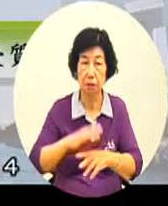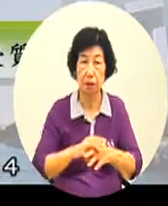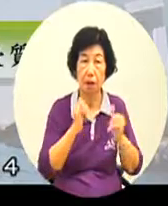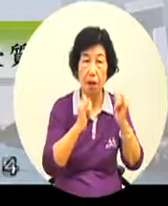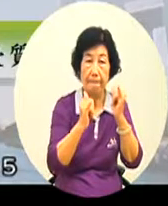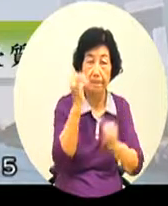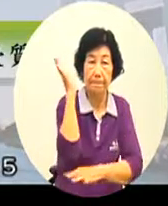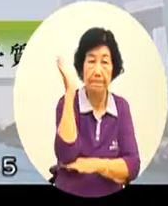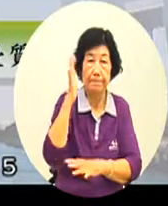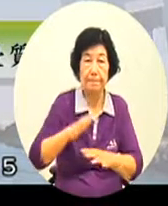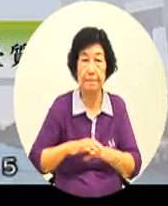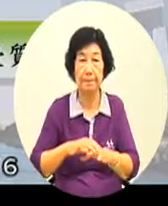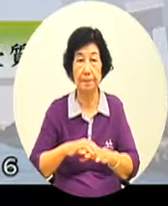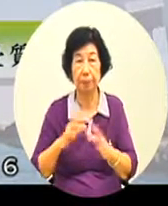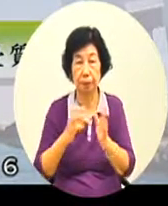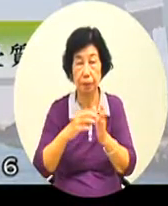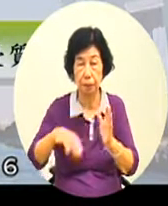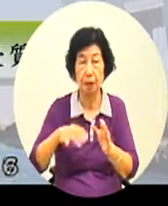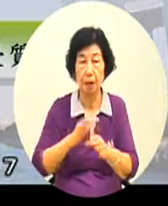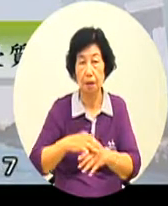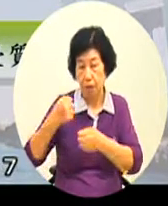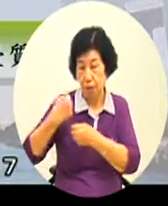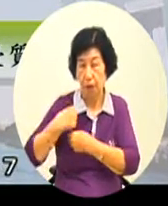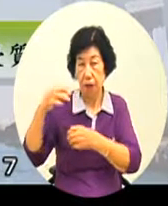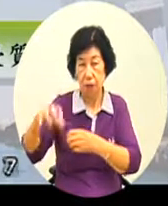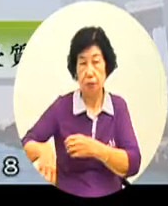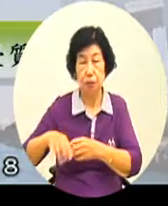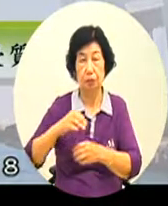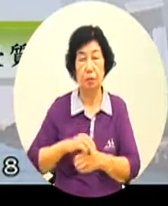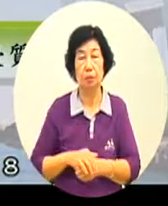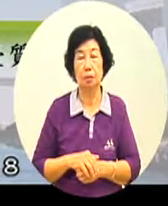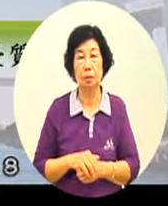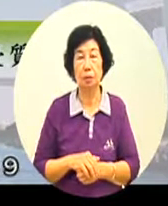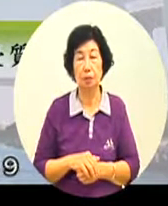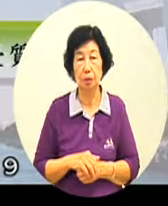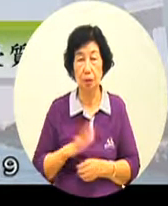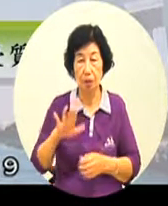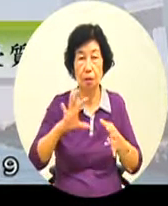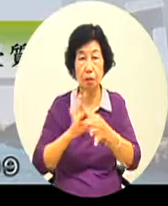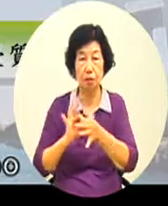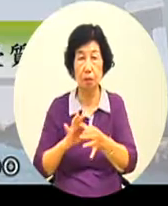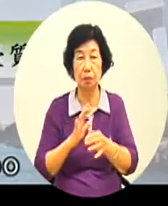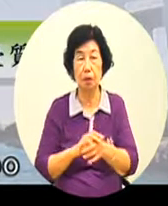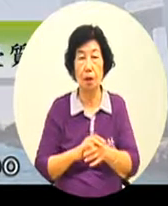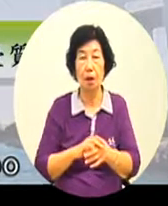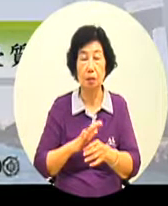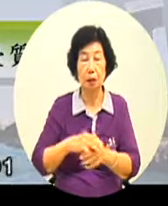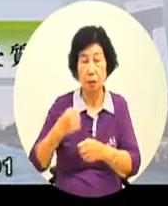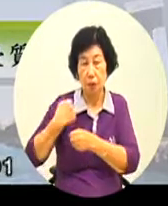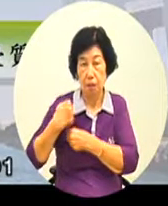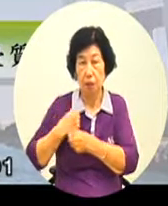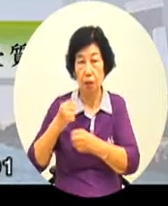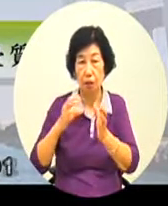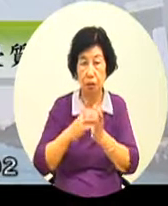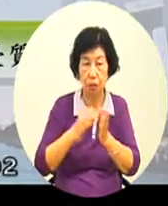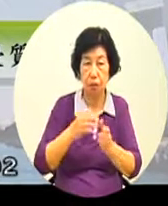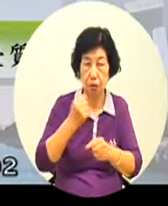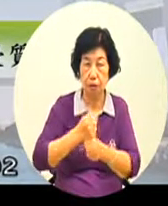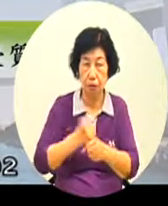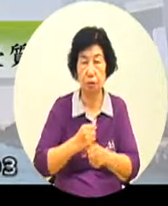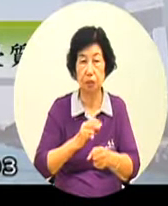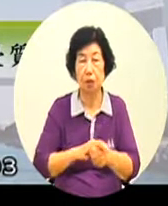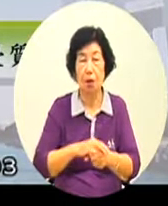的2级单位兵役处，但有关各项沿兵役局之工作，本局同仁